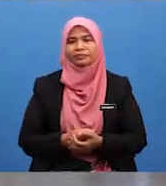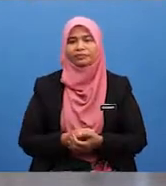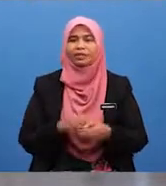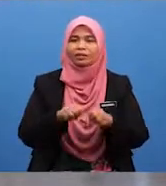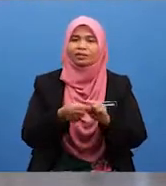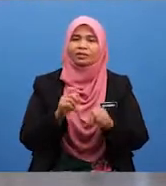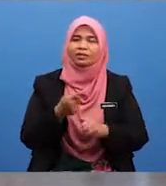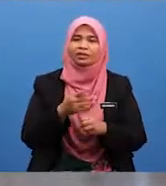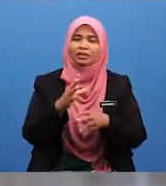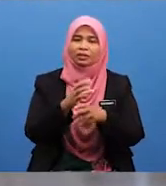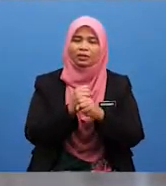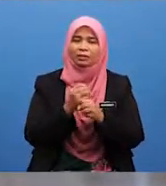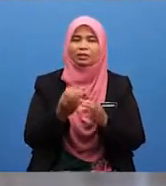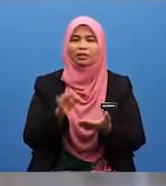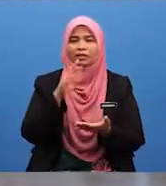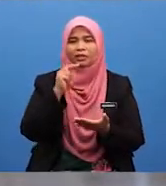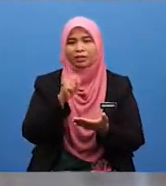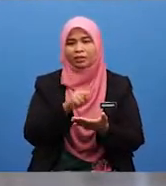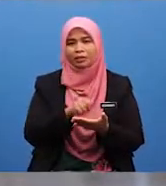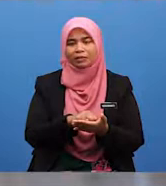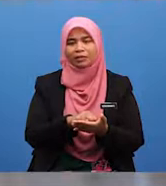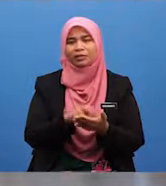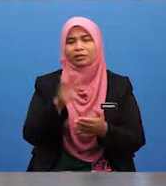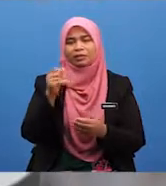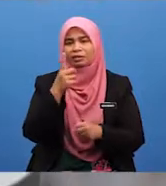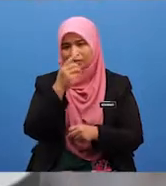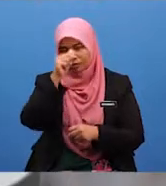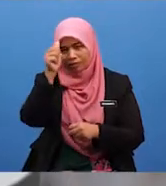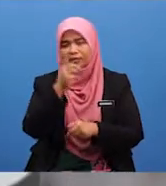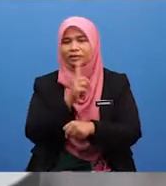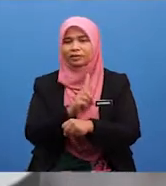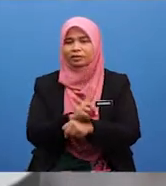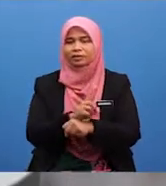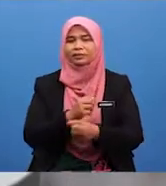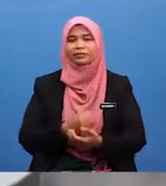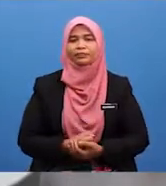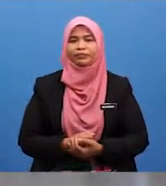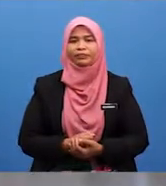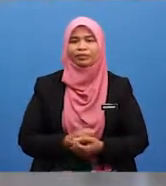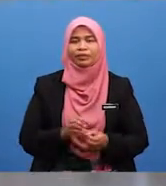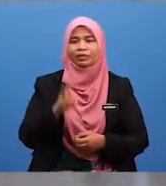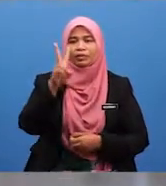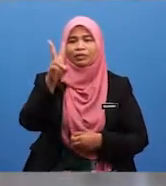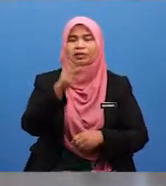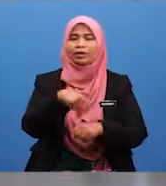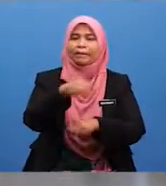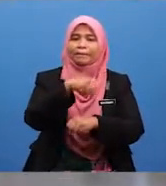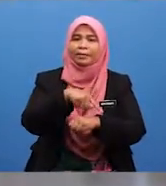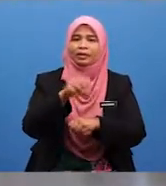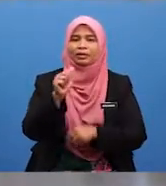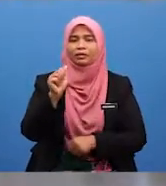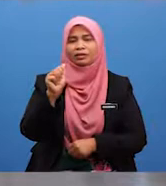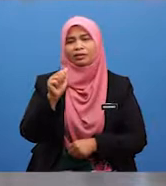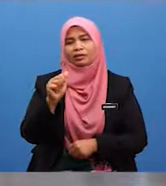memperoleh nikmat yang dijanjikan Allah SWT. Kedua, padang mahsyar